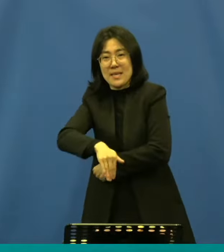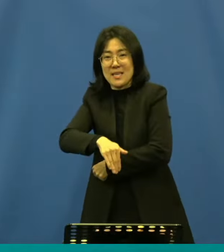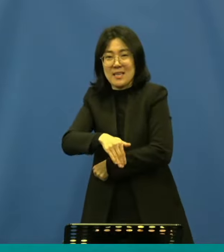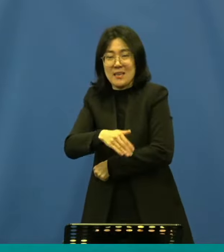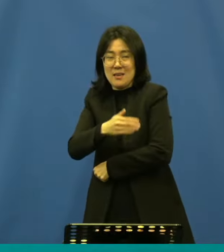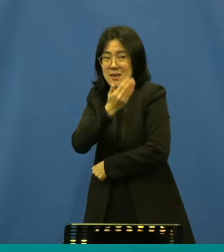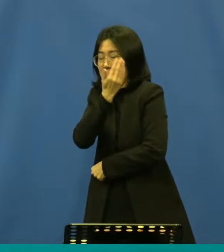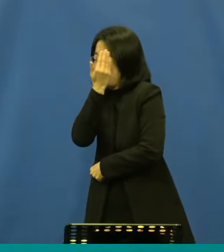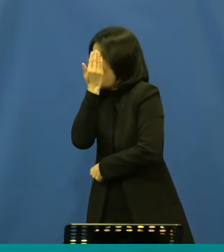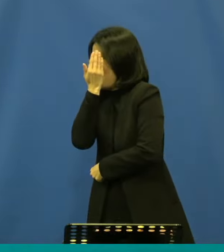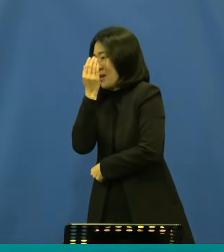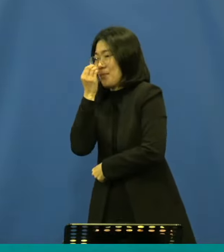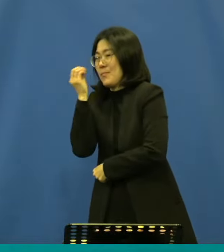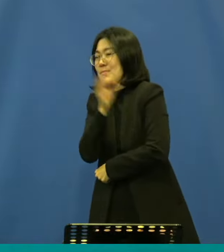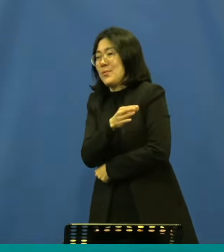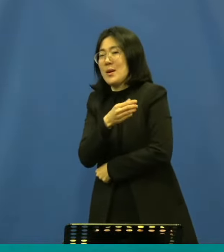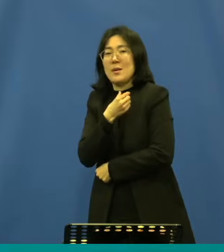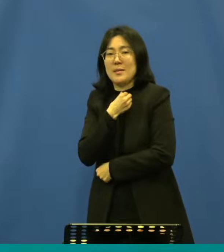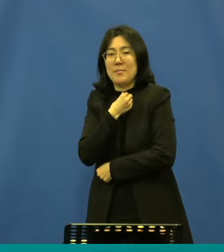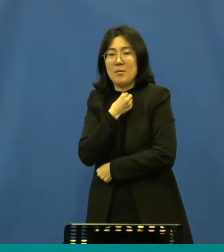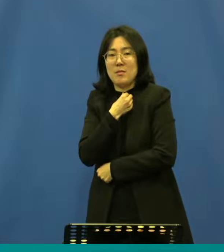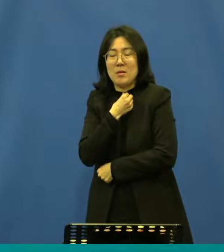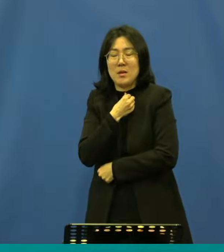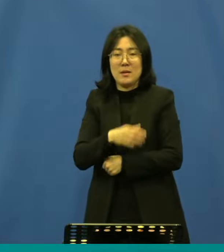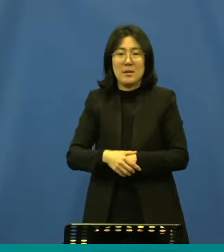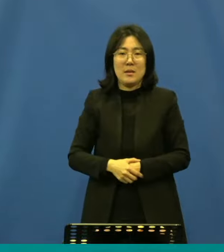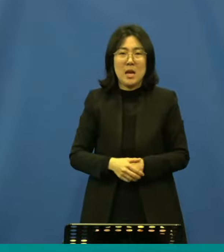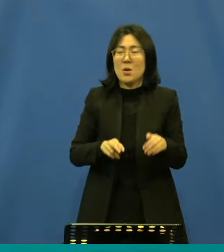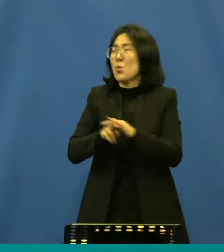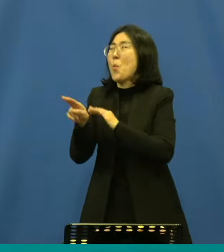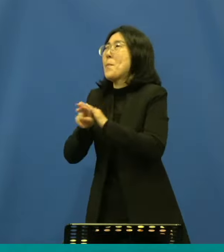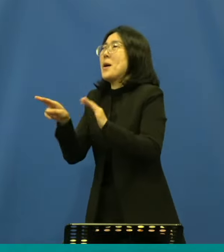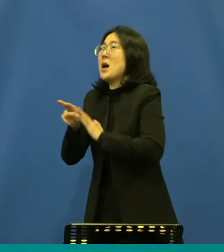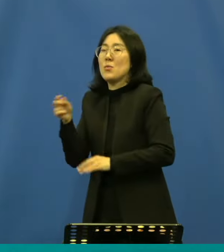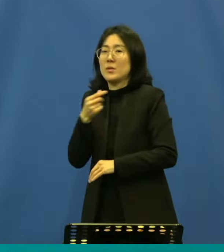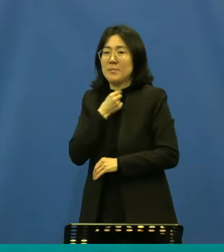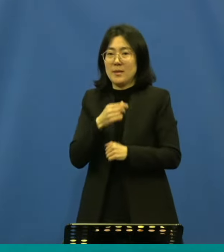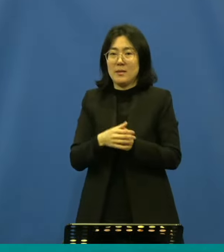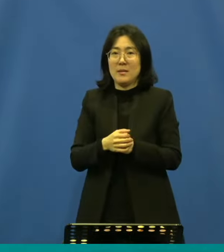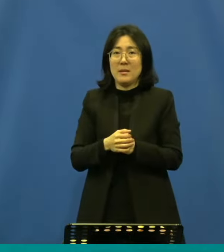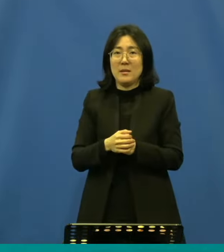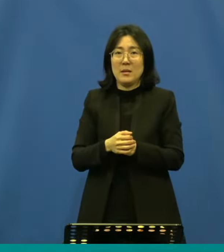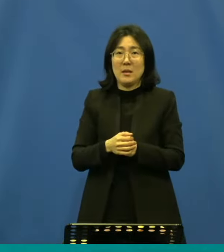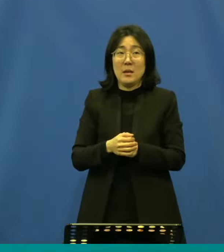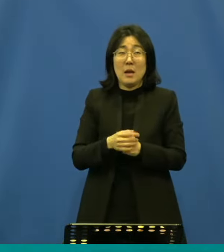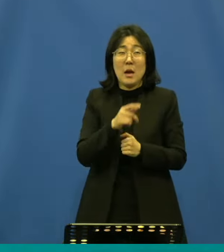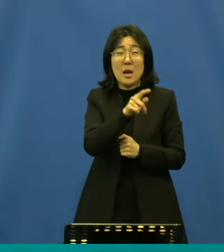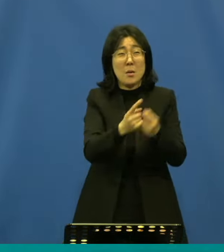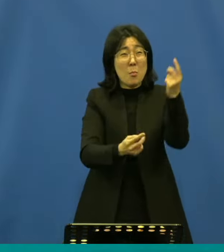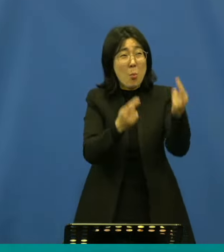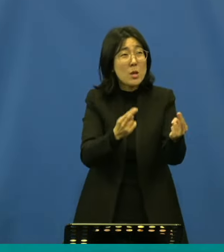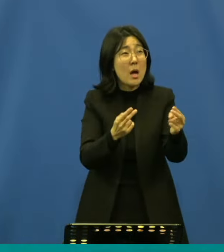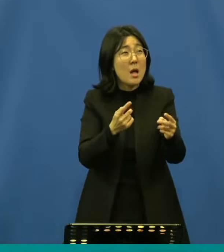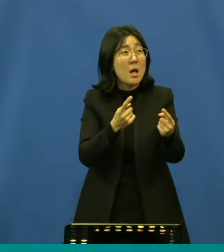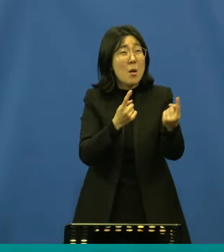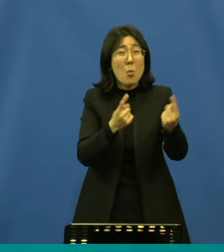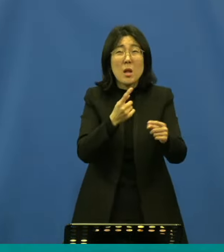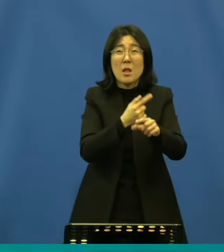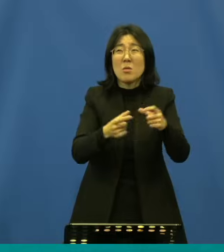현실을 무시해 버리려고 하는 거죠. 그래서 우리는 그 고통을 주는 현실보다 나은 것을